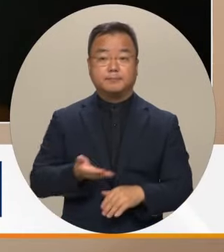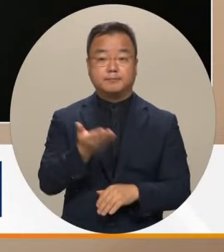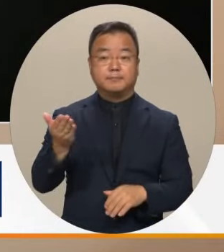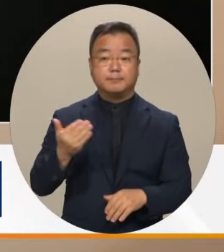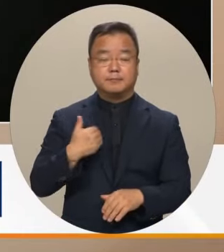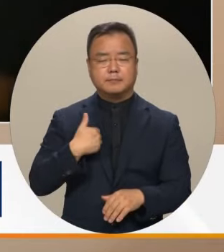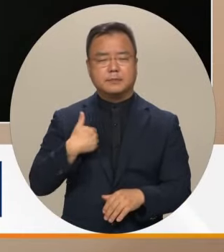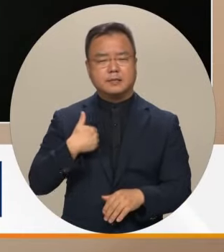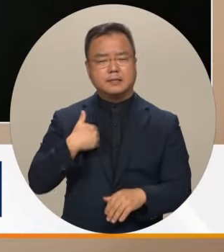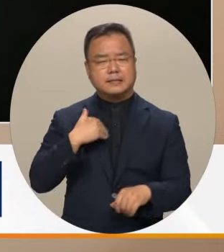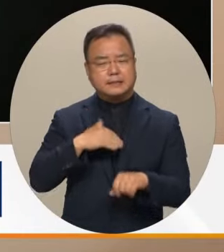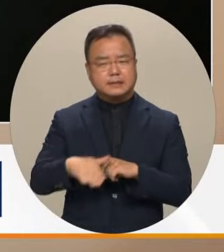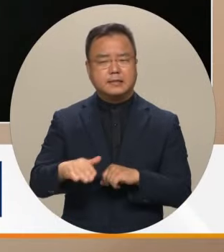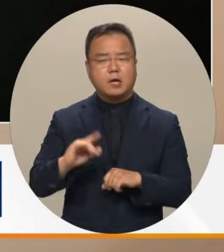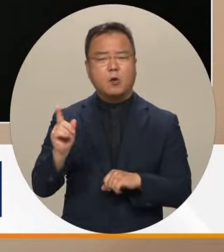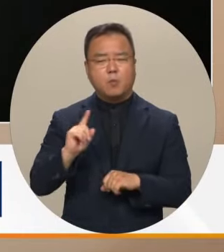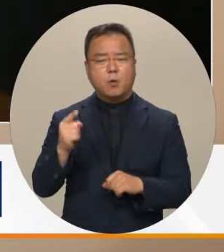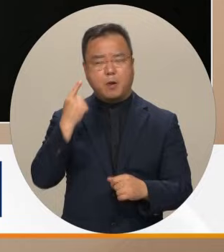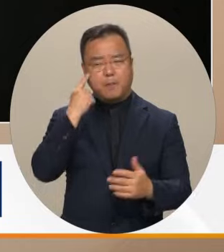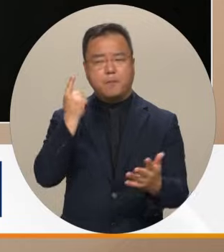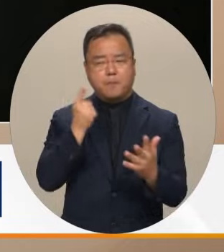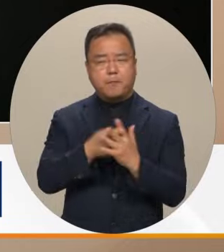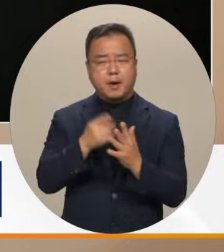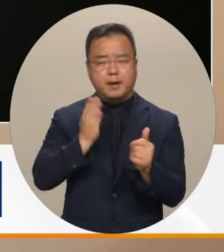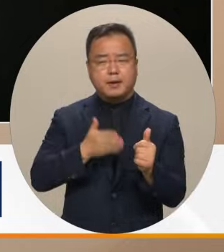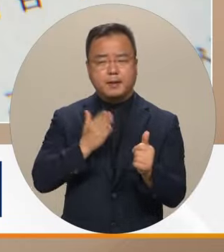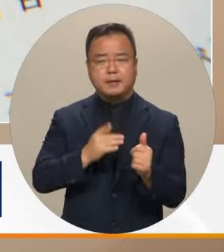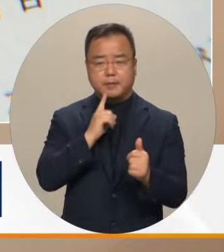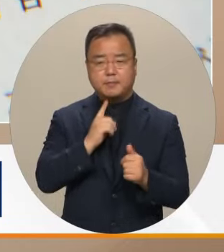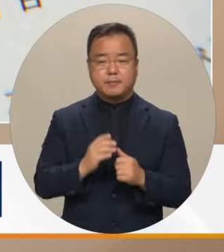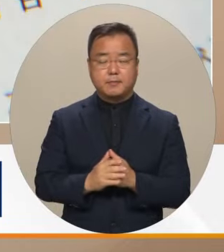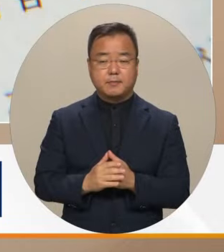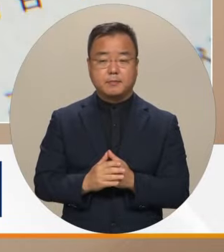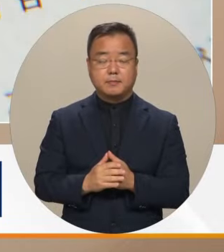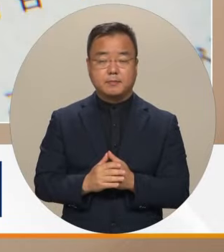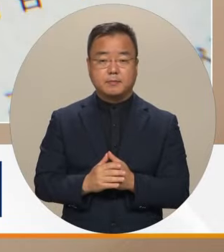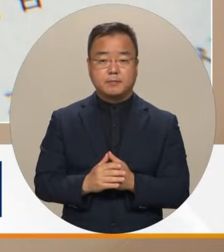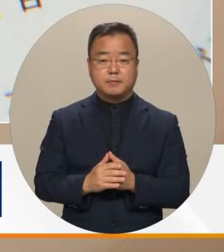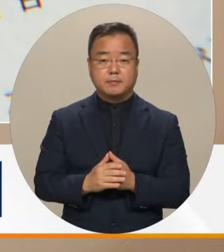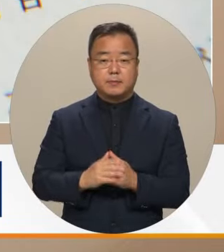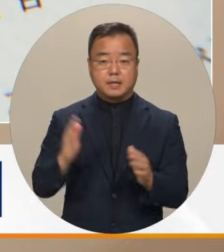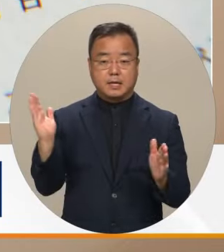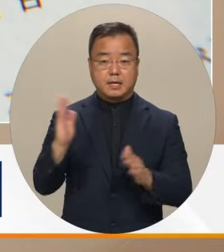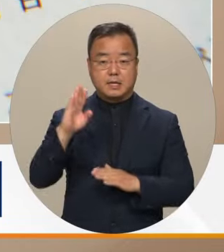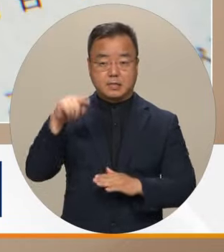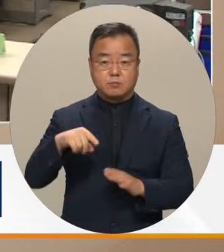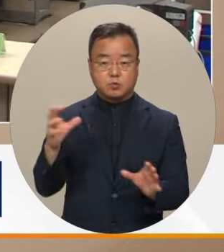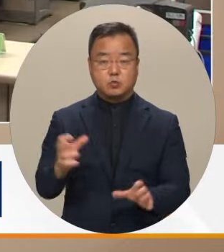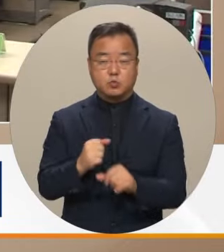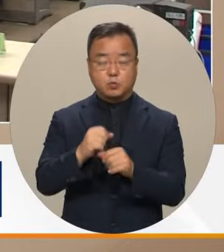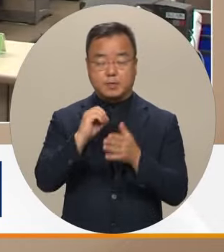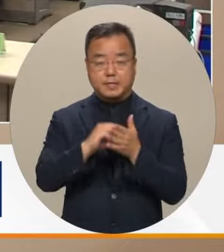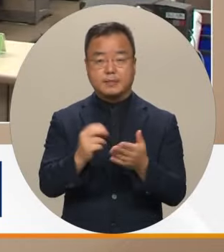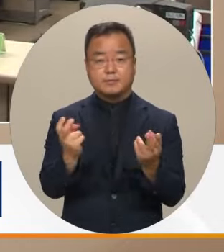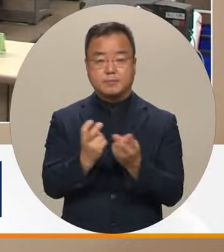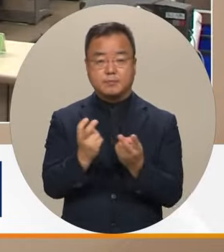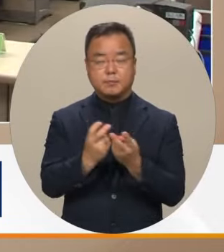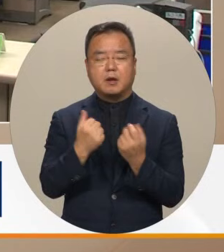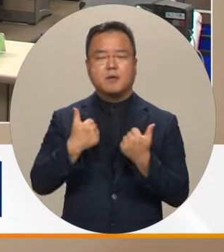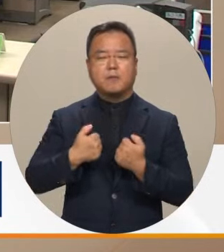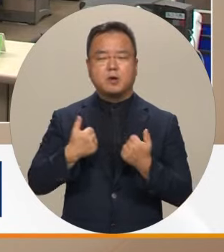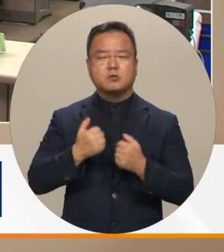성향을 좀 파악해 보도록 예 그렇게 권하고 있고요 앞에서 말씀드린 것처럼 학생부 종합전 면접의 퍼가